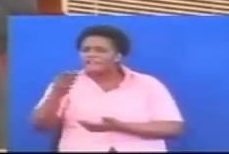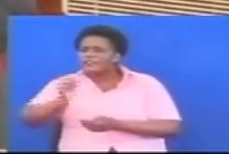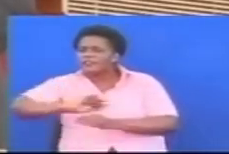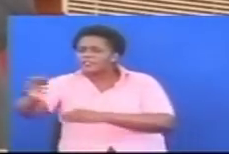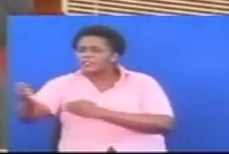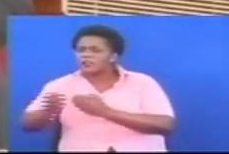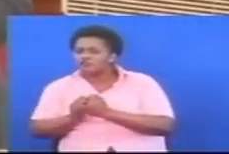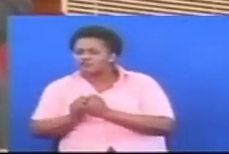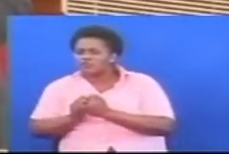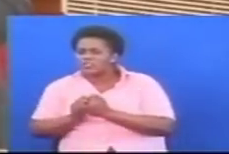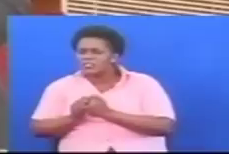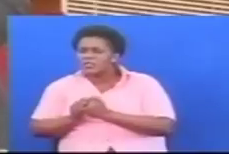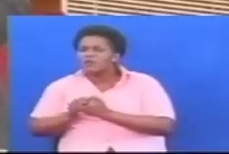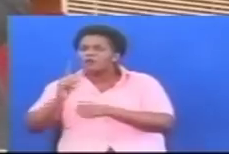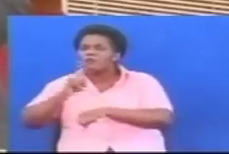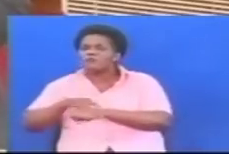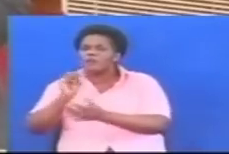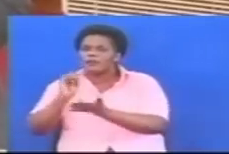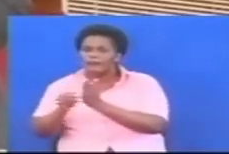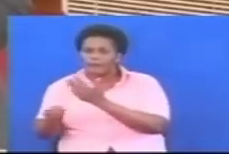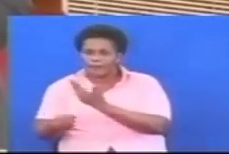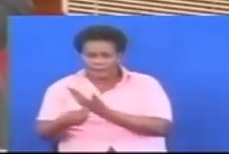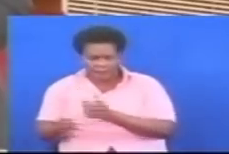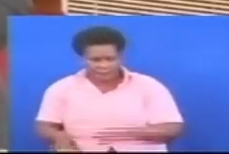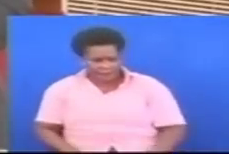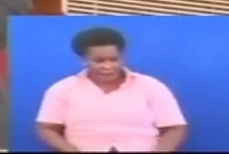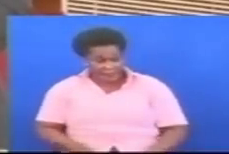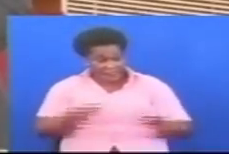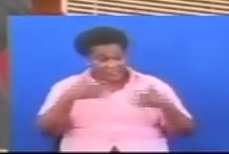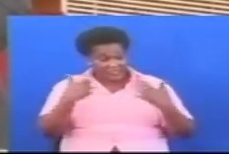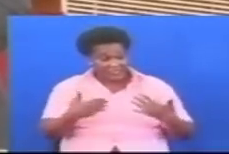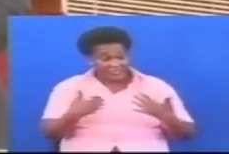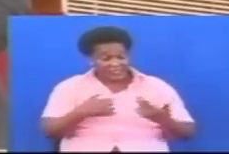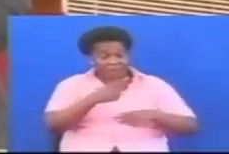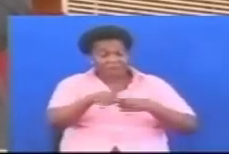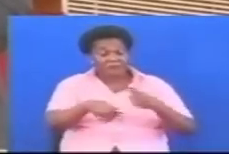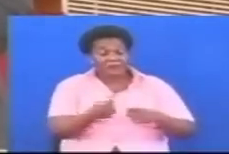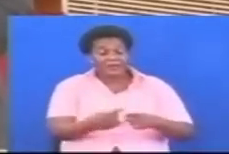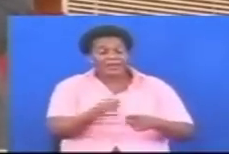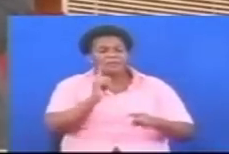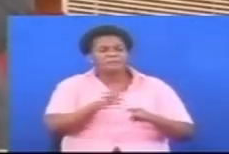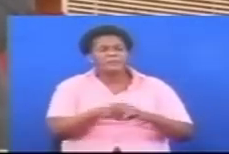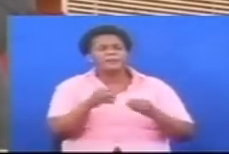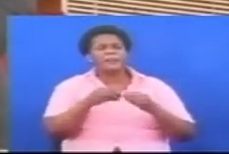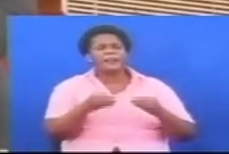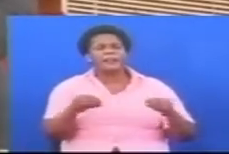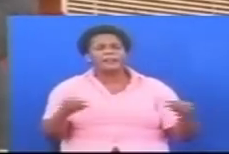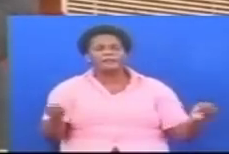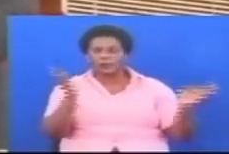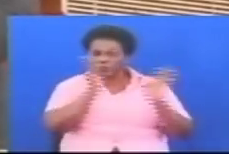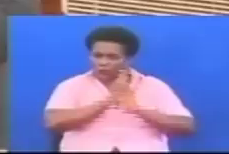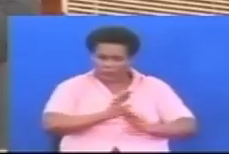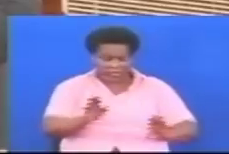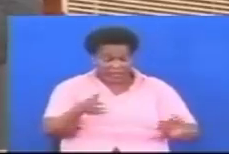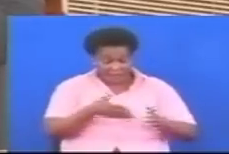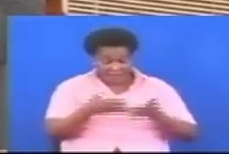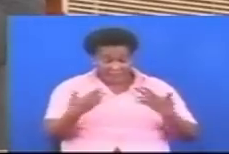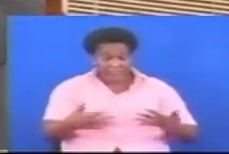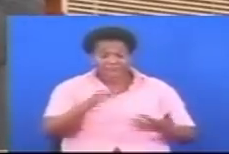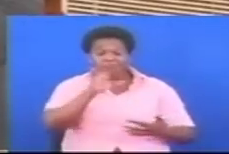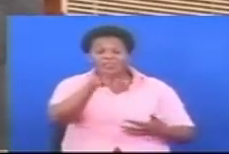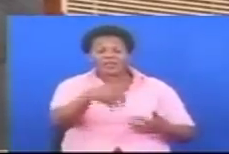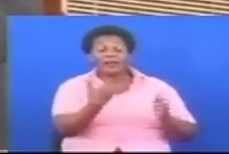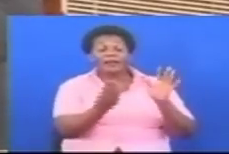kiasi gani. Kwa mantiki hiyo basi, kushindwa kumalizika kwa mradi huo ambao kwa sasa umeshachukua takribani miaka zaidi ya